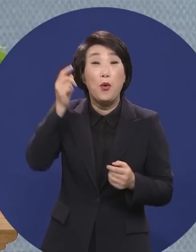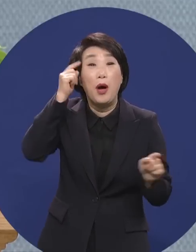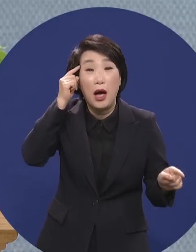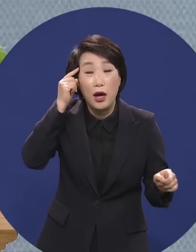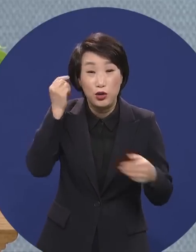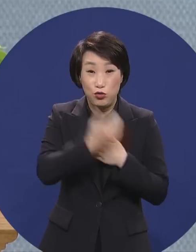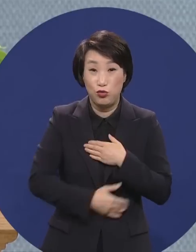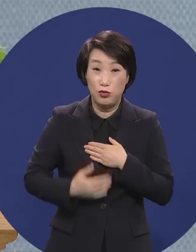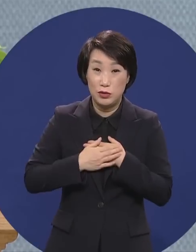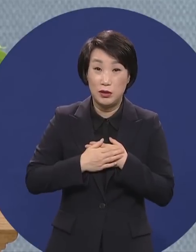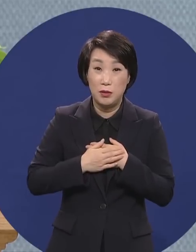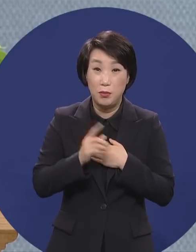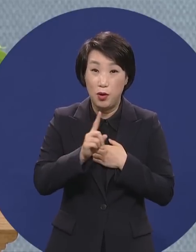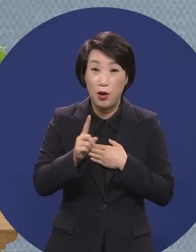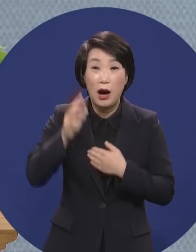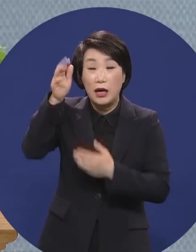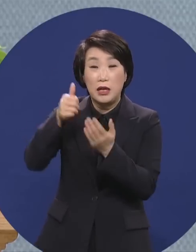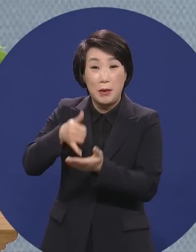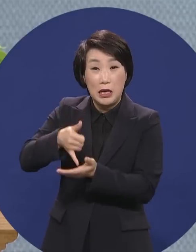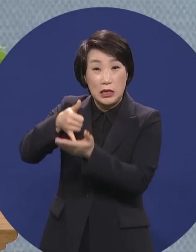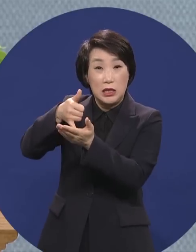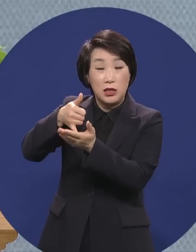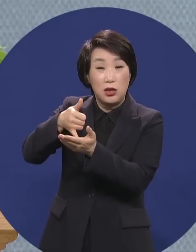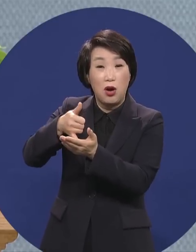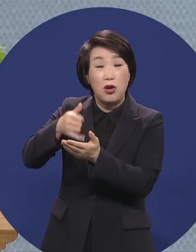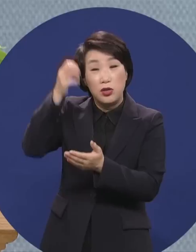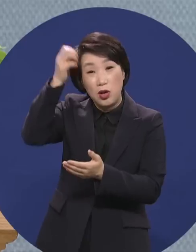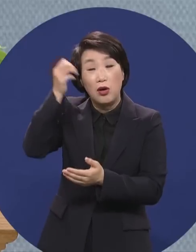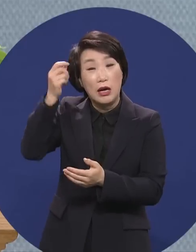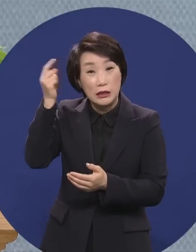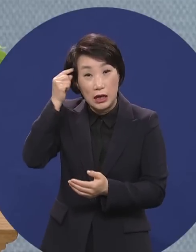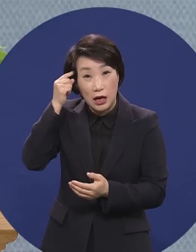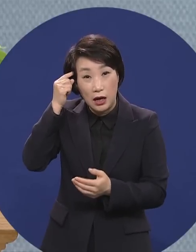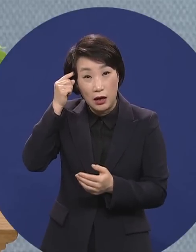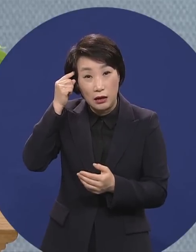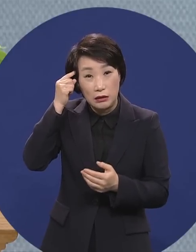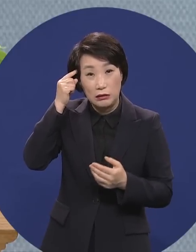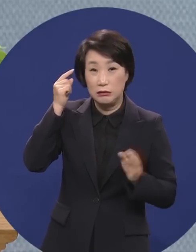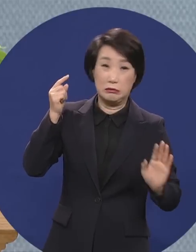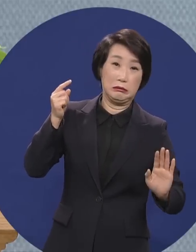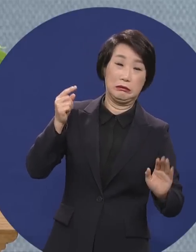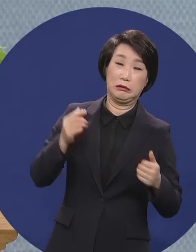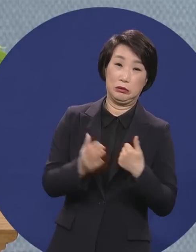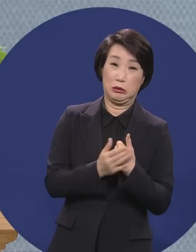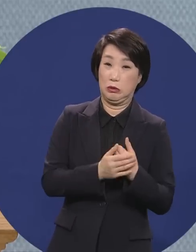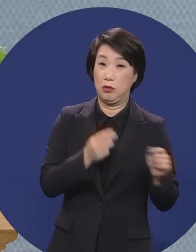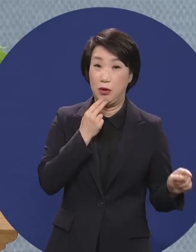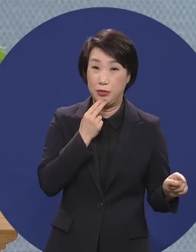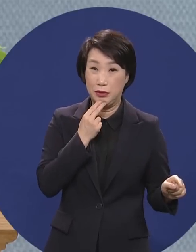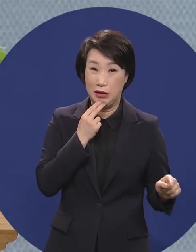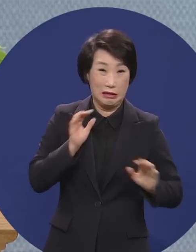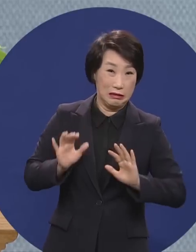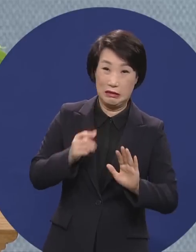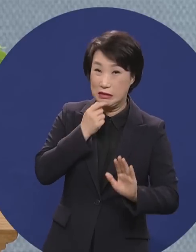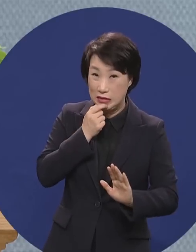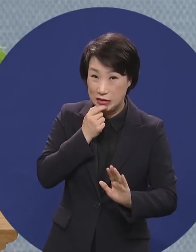왜? 육신은 하나님의 인격적 영적 생각이 도움이 안 돼